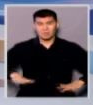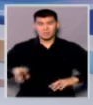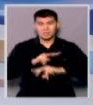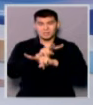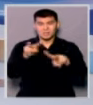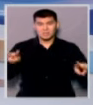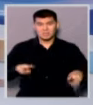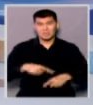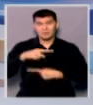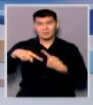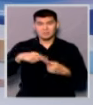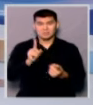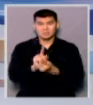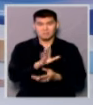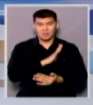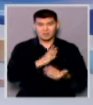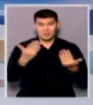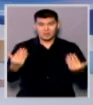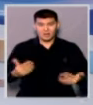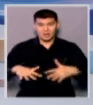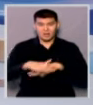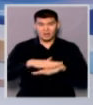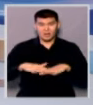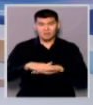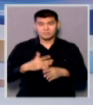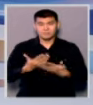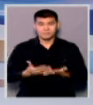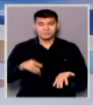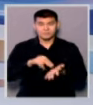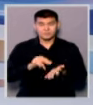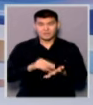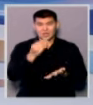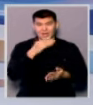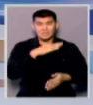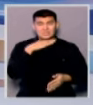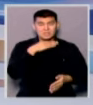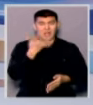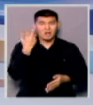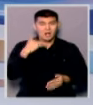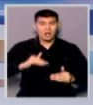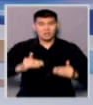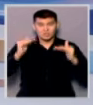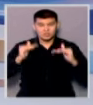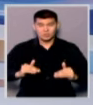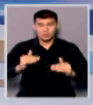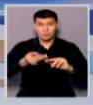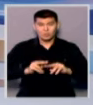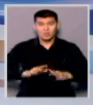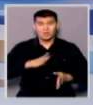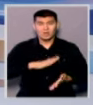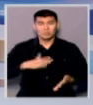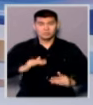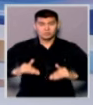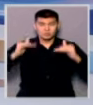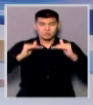аралап, кәсіпкерлермен тілдесті. Қара халықтың қалтасын жұқартқан көкөніс пен ет құны қашан тұрақталады? Бағаны шектен тыс көтеретін